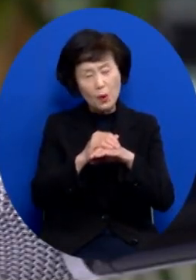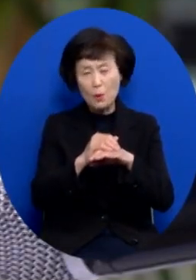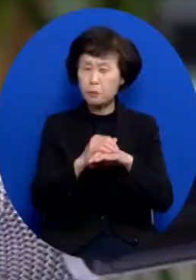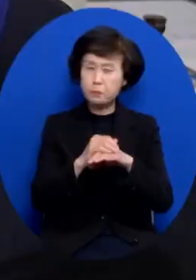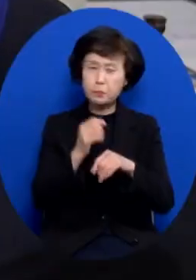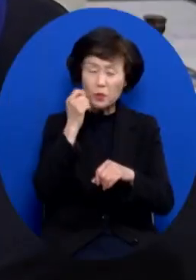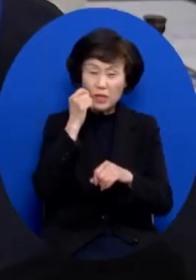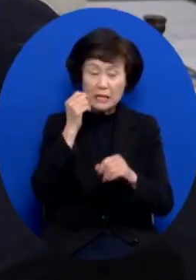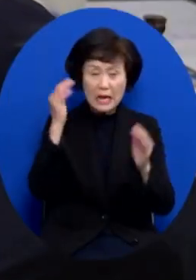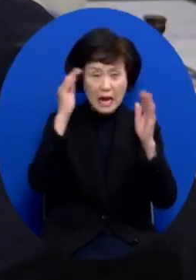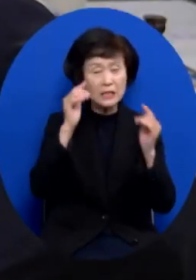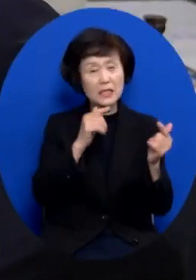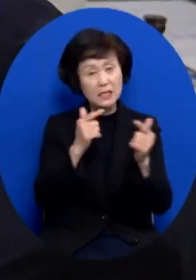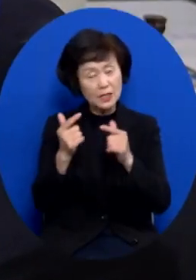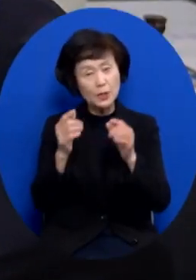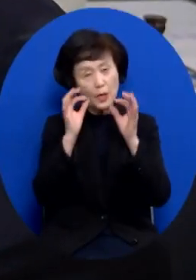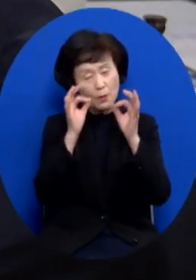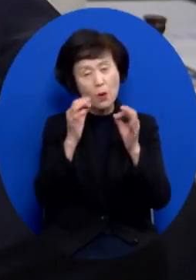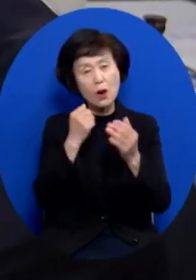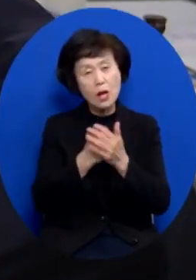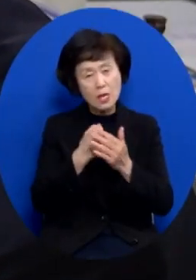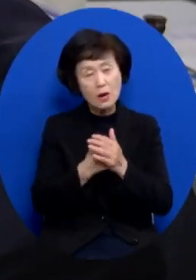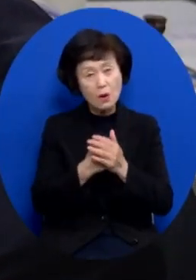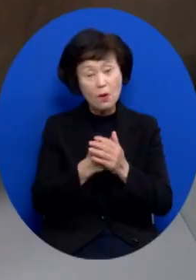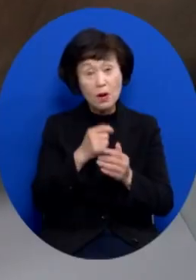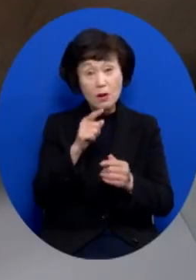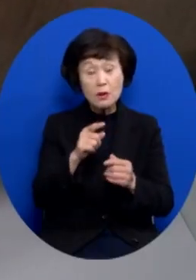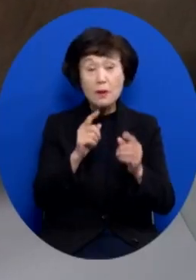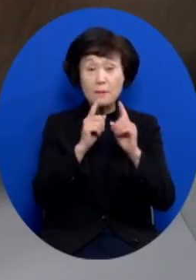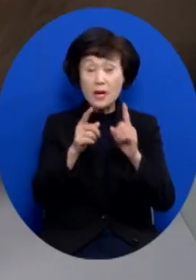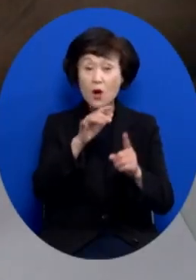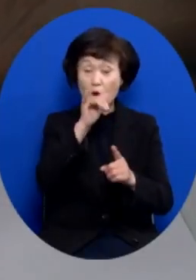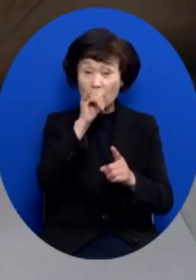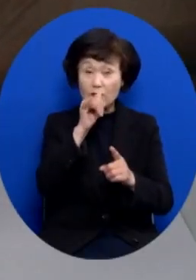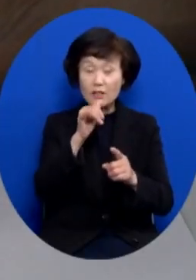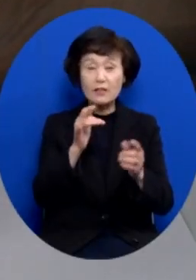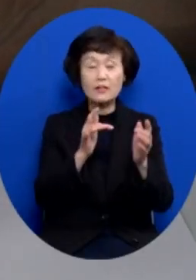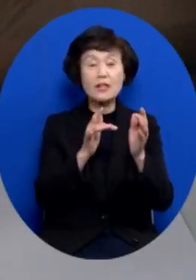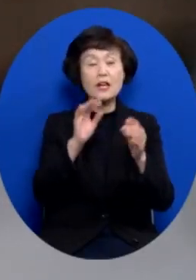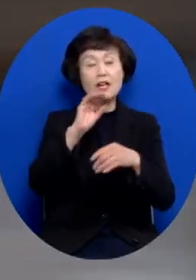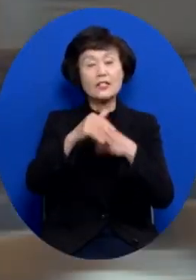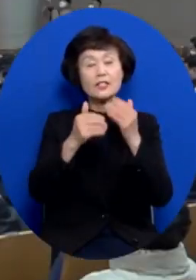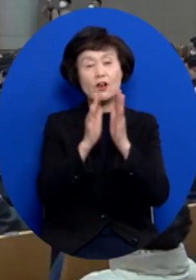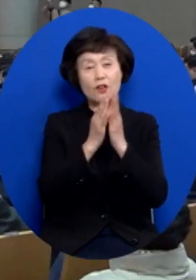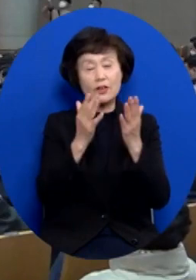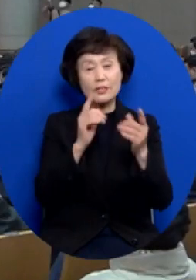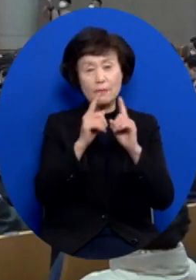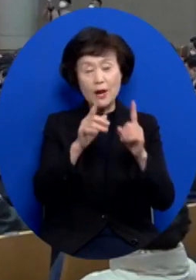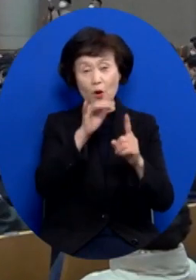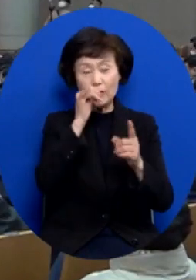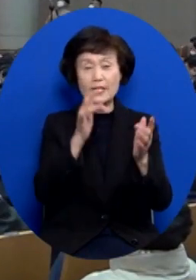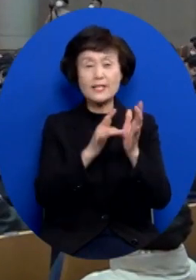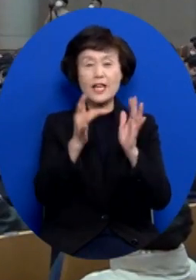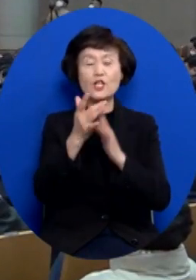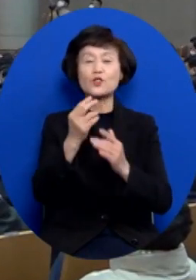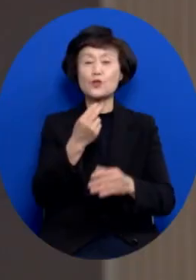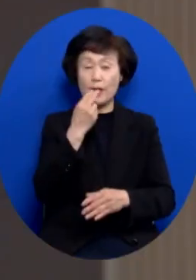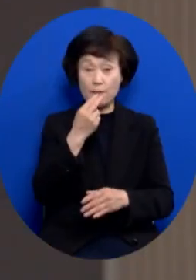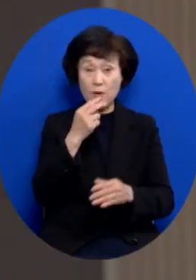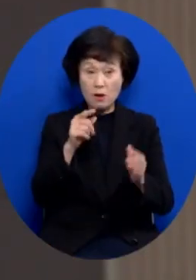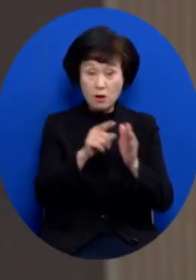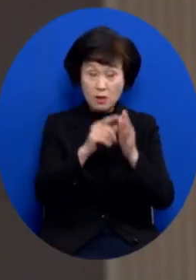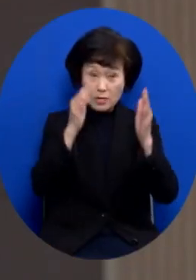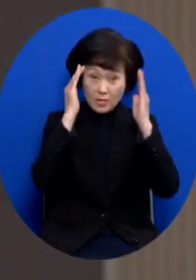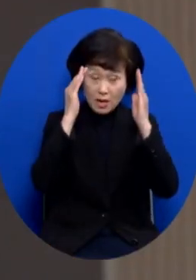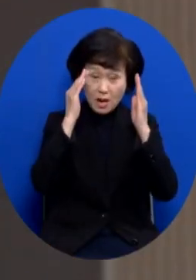생각했습니다. 그가 말하는 신학의 본질은 성경에서 비롯한 예수 생명. 장 목사는 신학은 학문이 아닌